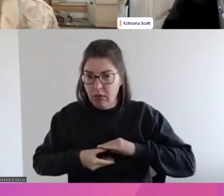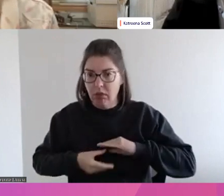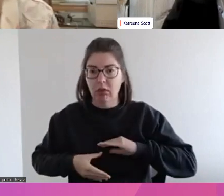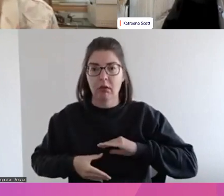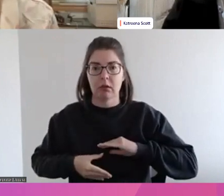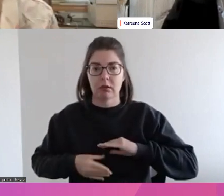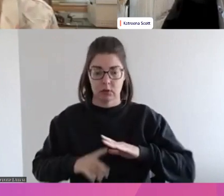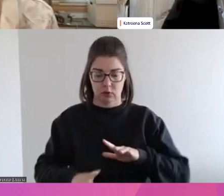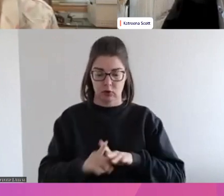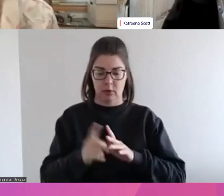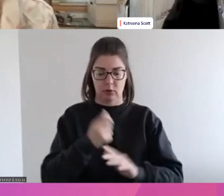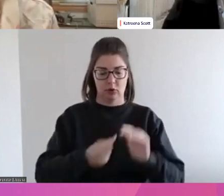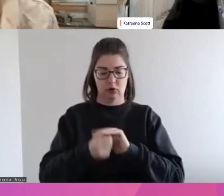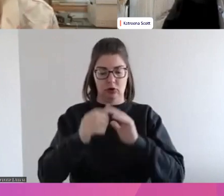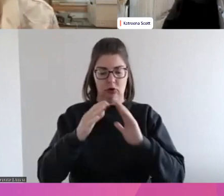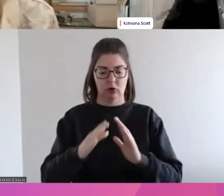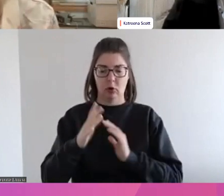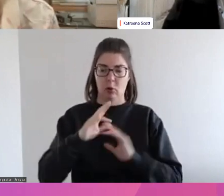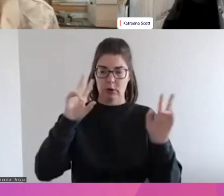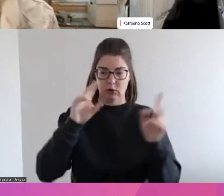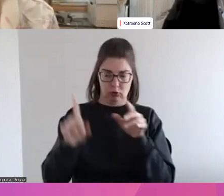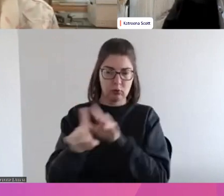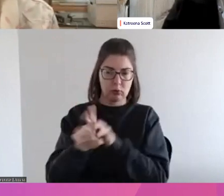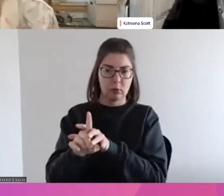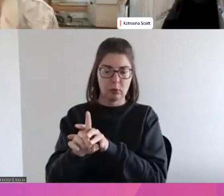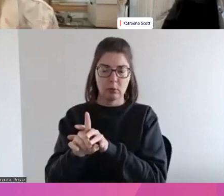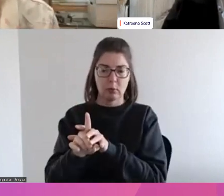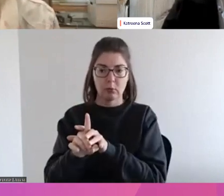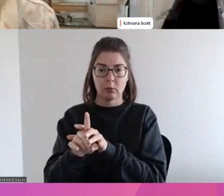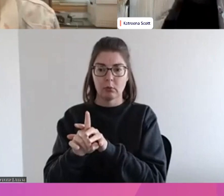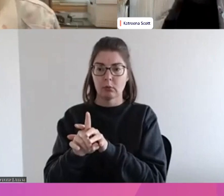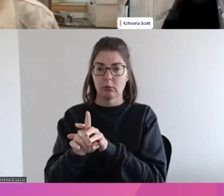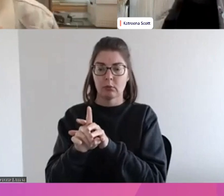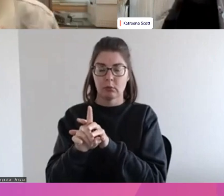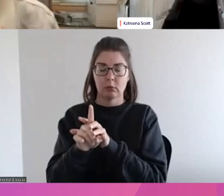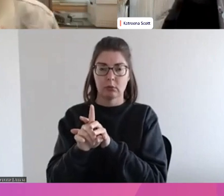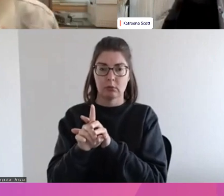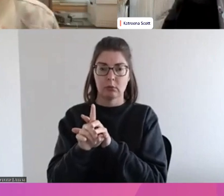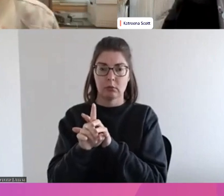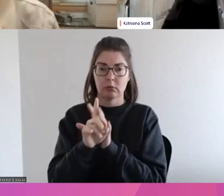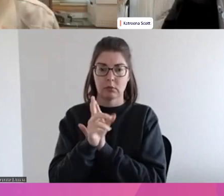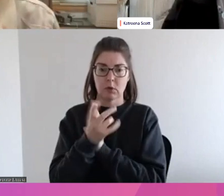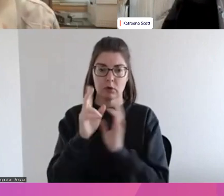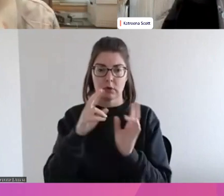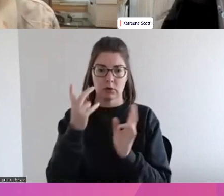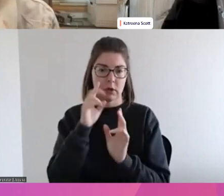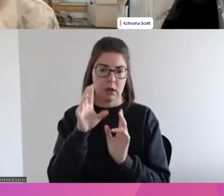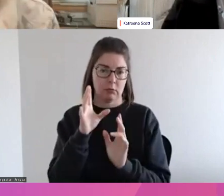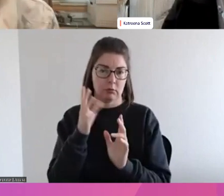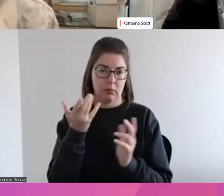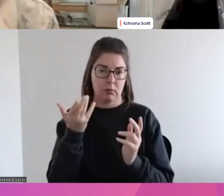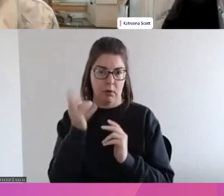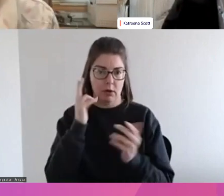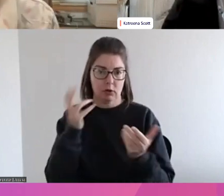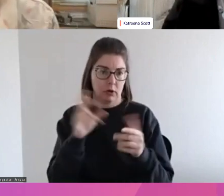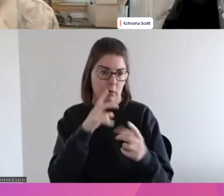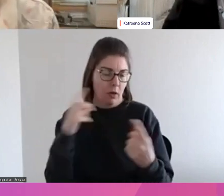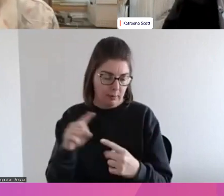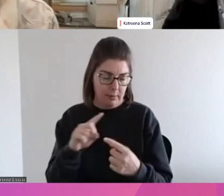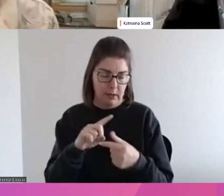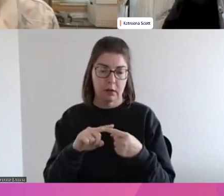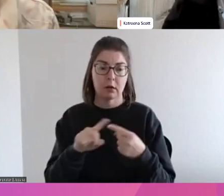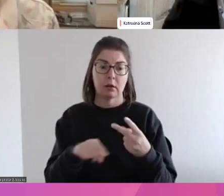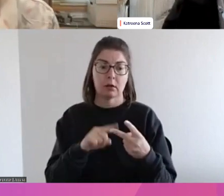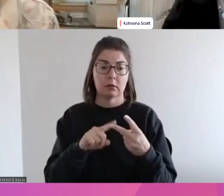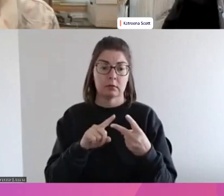peut enlever à une femme. Et les travailleuses de refuge, les intervenantes dans les refuges ont quand même une compréhension de